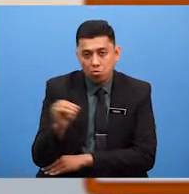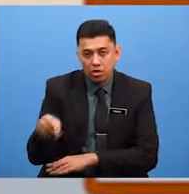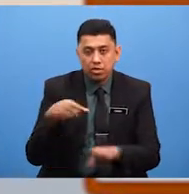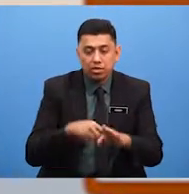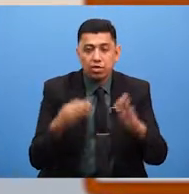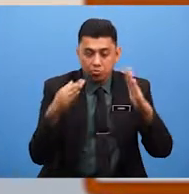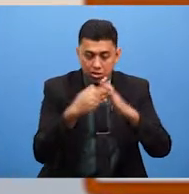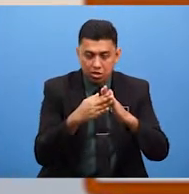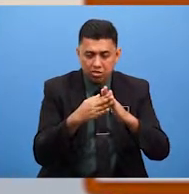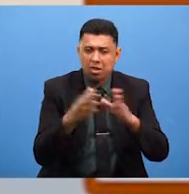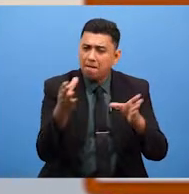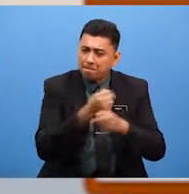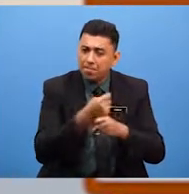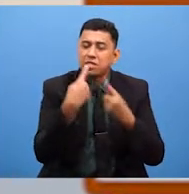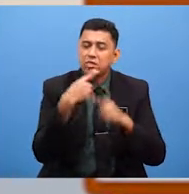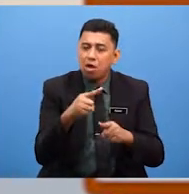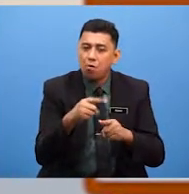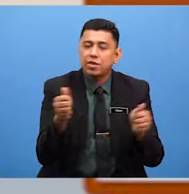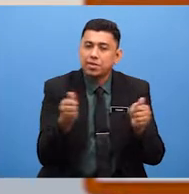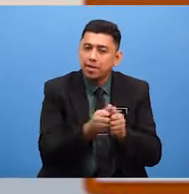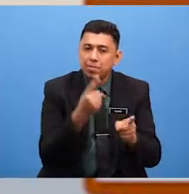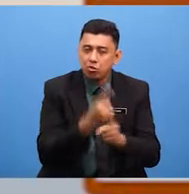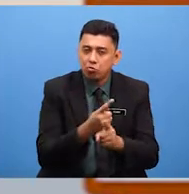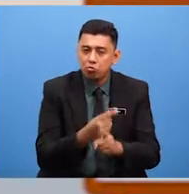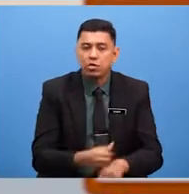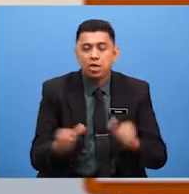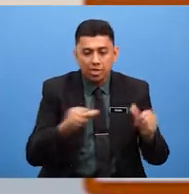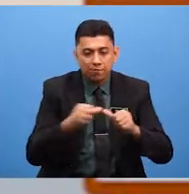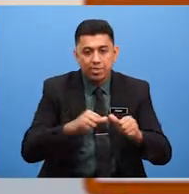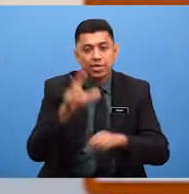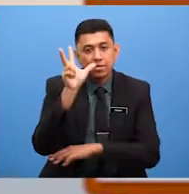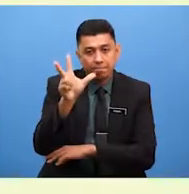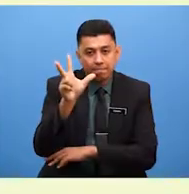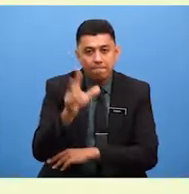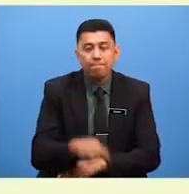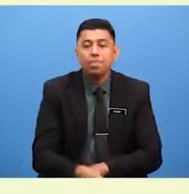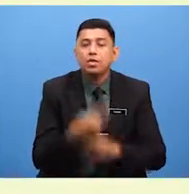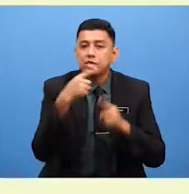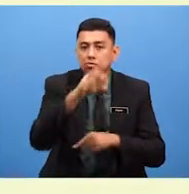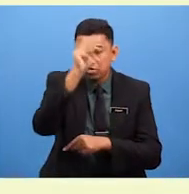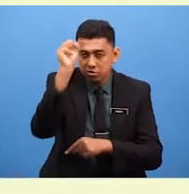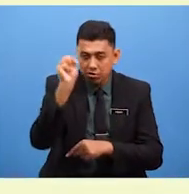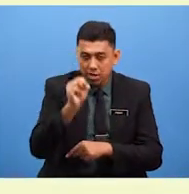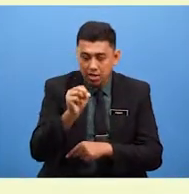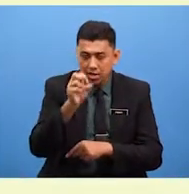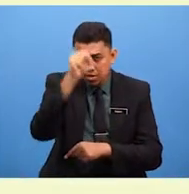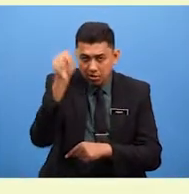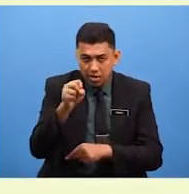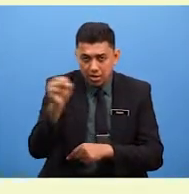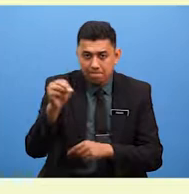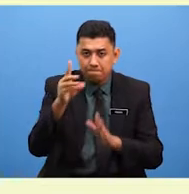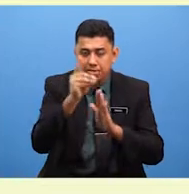dapat jawab semua soalan dengan betul. Aktiviti ketiga, jawab soalan